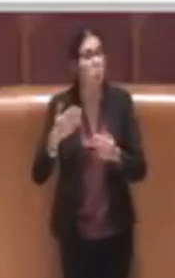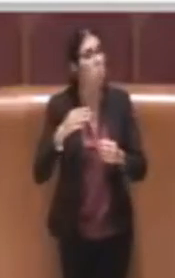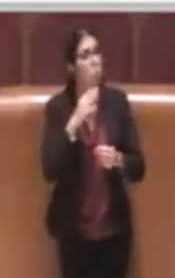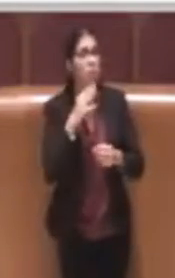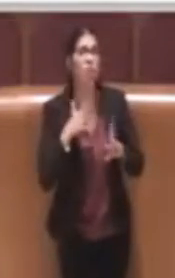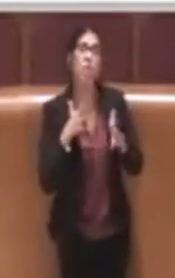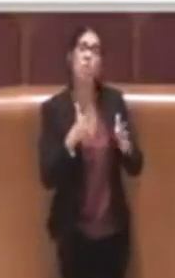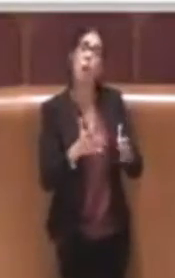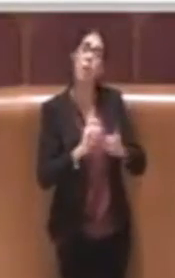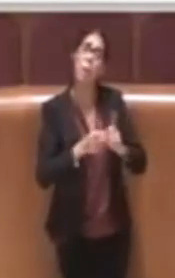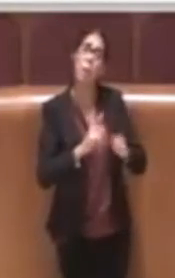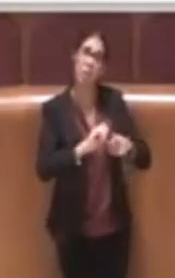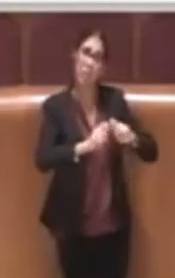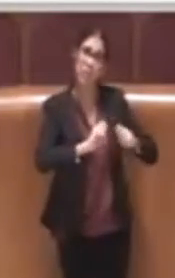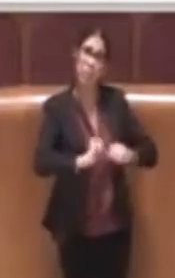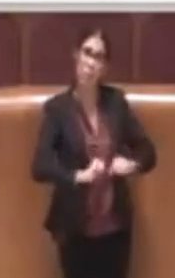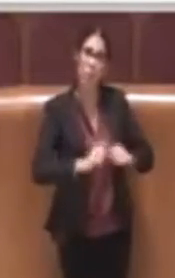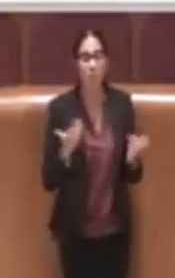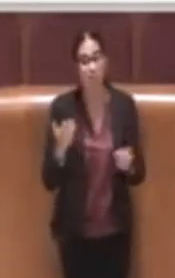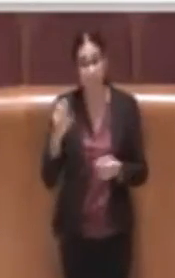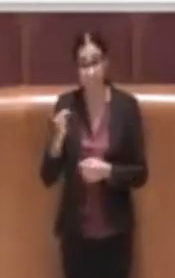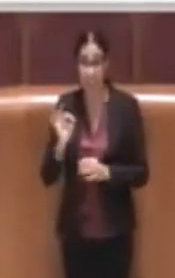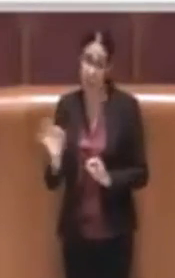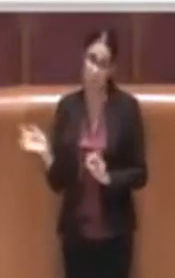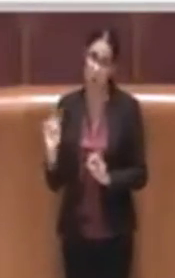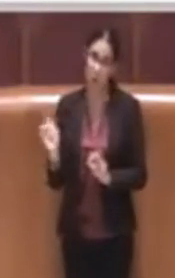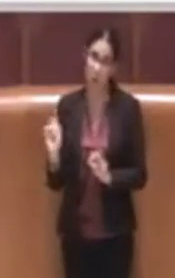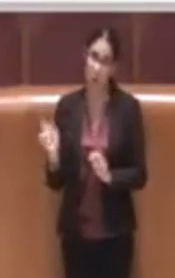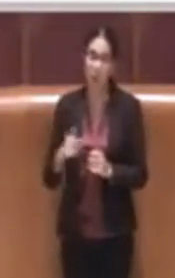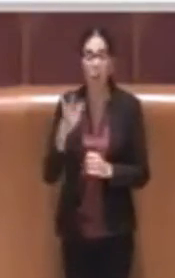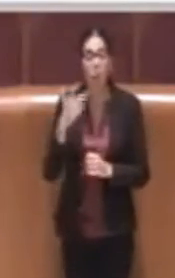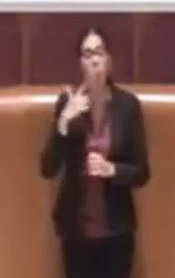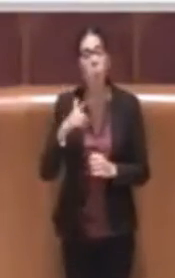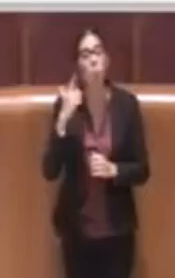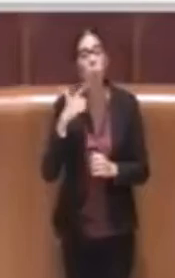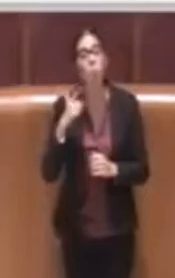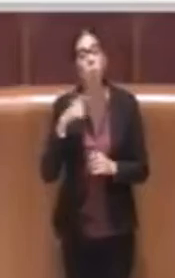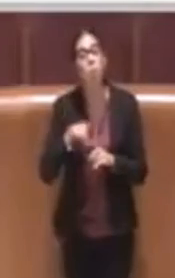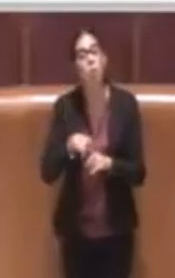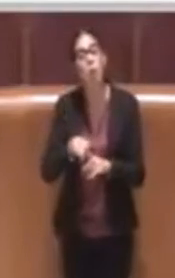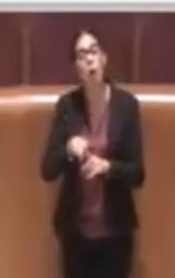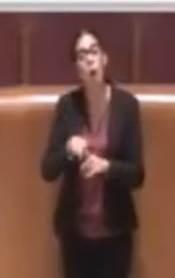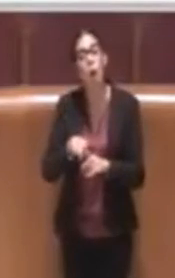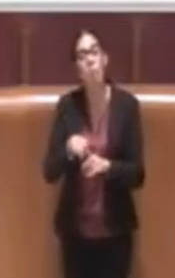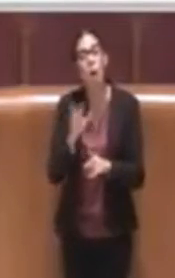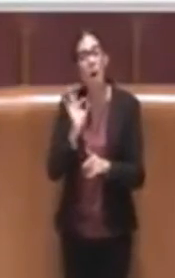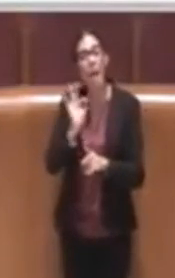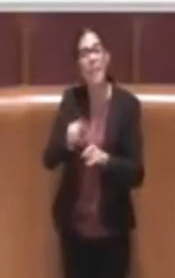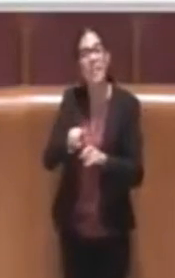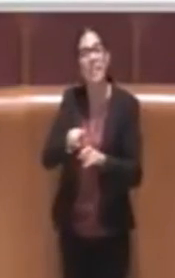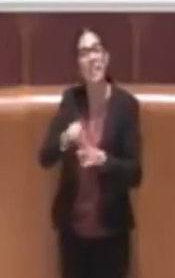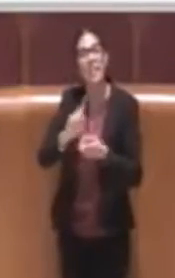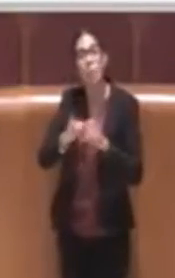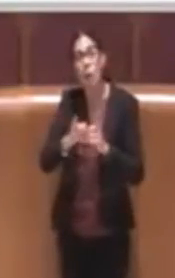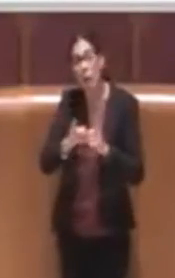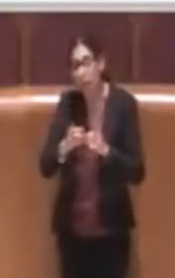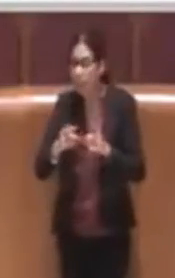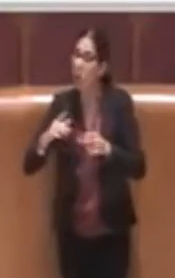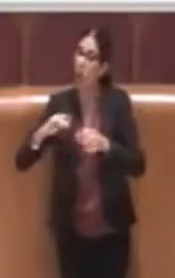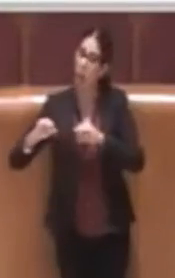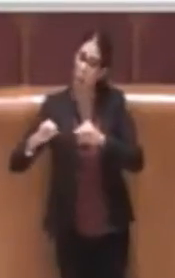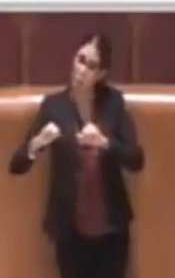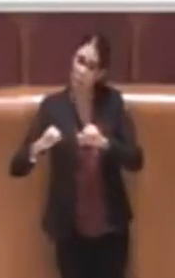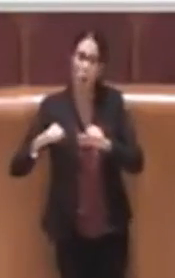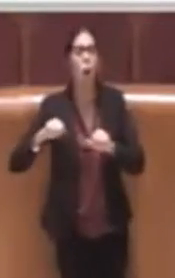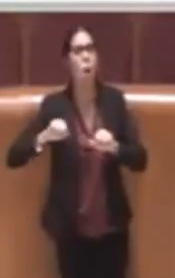politica, non sempre purtroppo è così. Purtroppo l'indirizzo politico e amministrazione possono giocare insieme